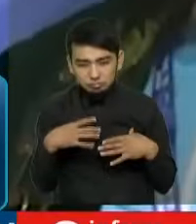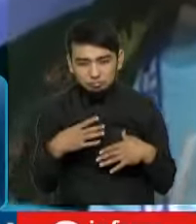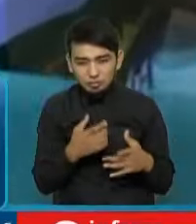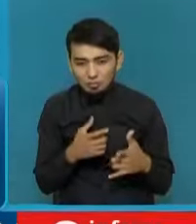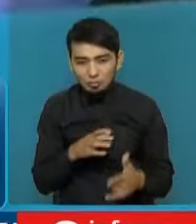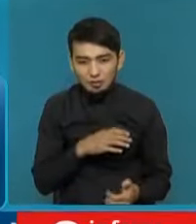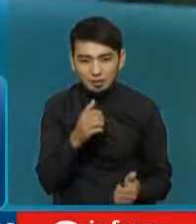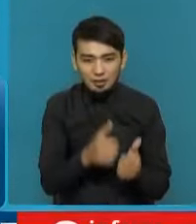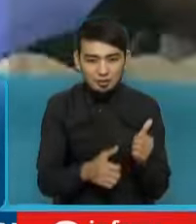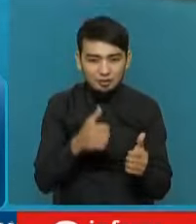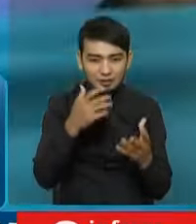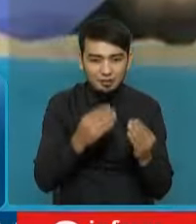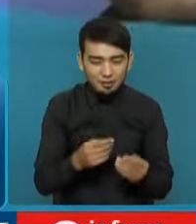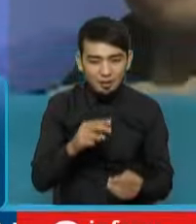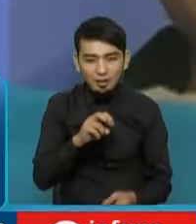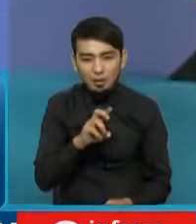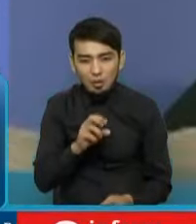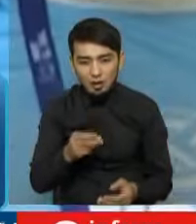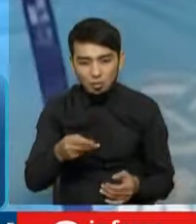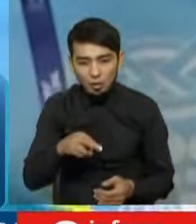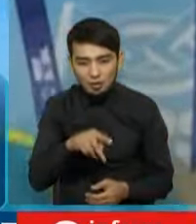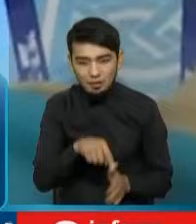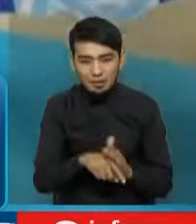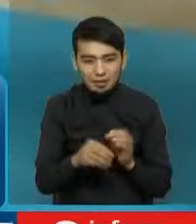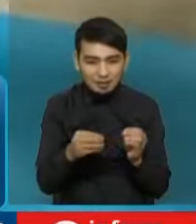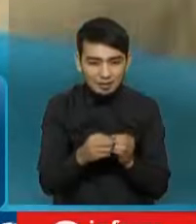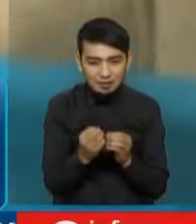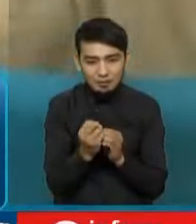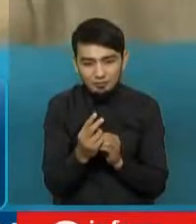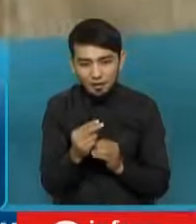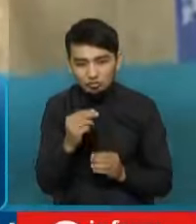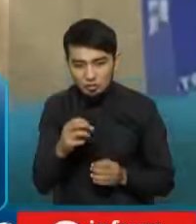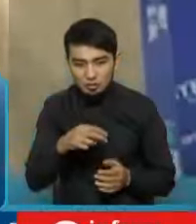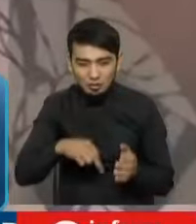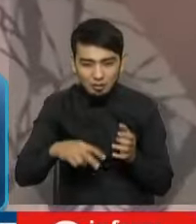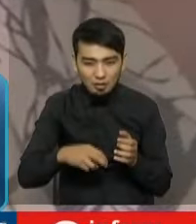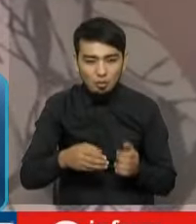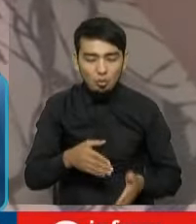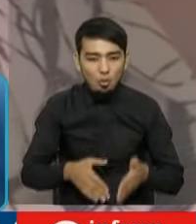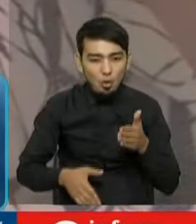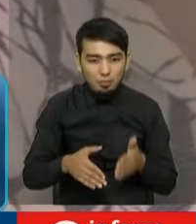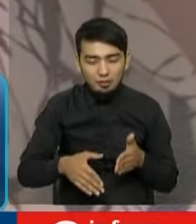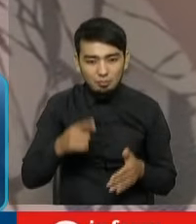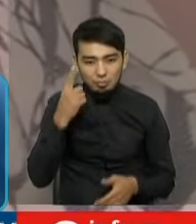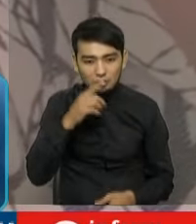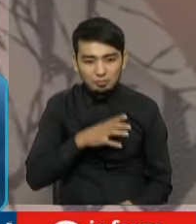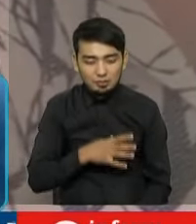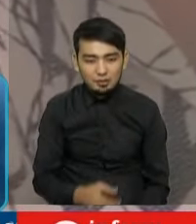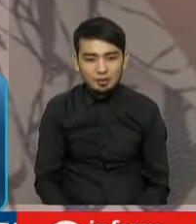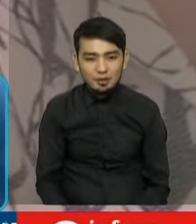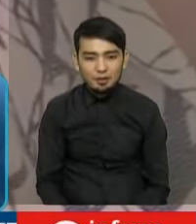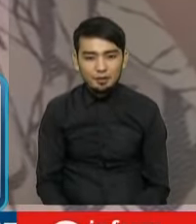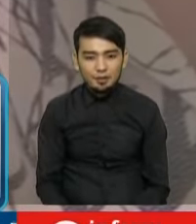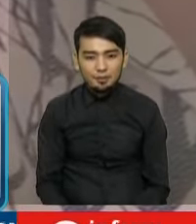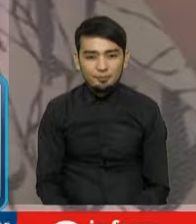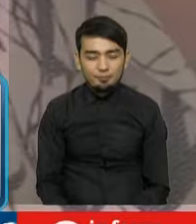Олар күн сайын зертханада 10-12 сағат жүріп, робот құрастырғандарын айтады. Жарыстың басталмасына